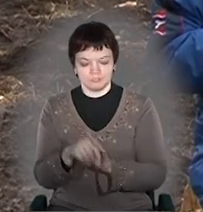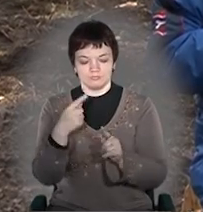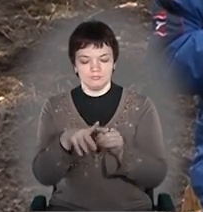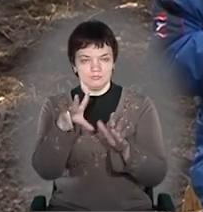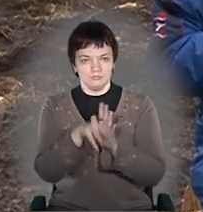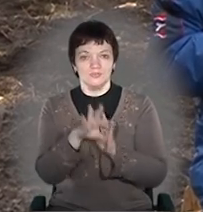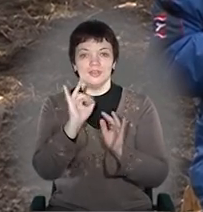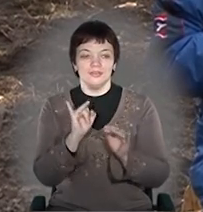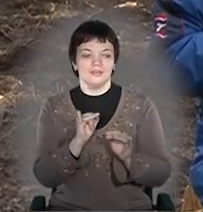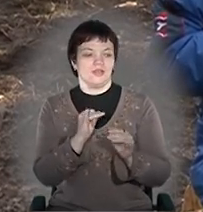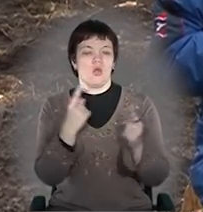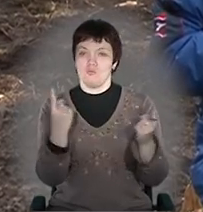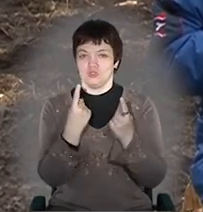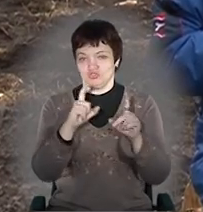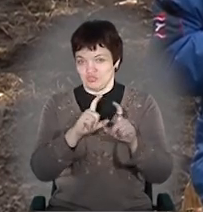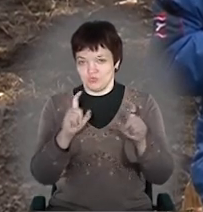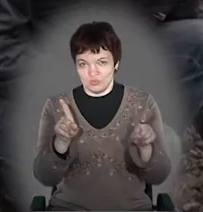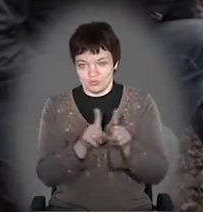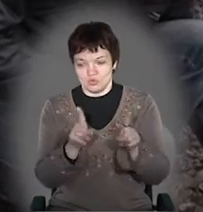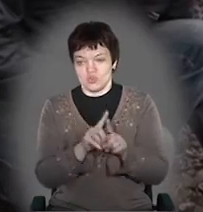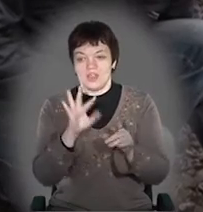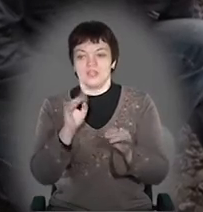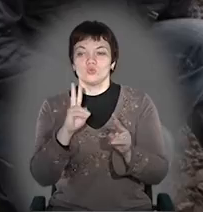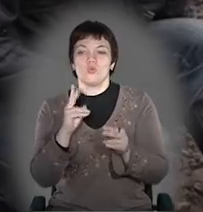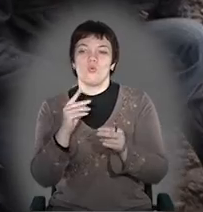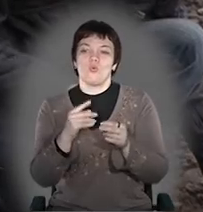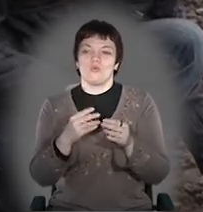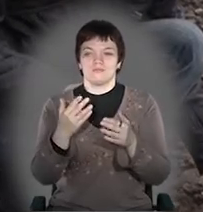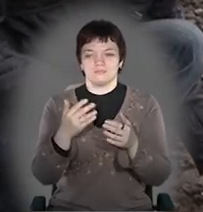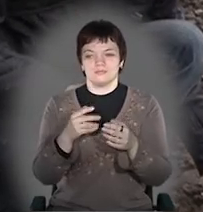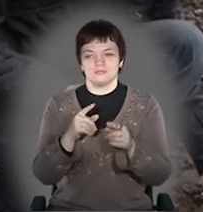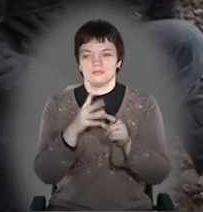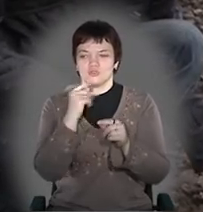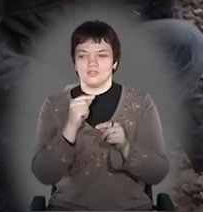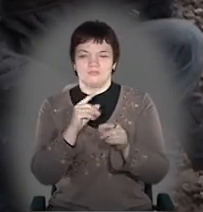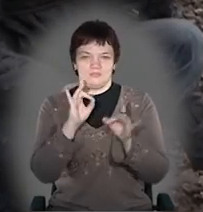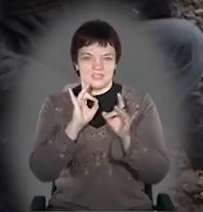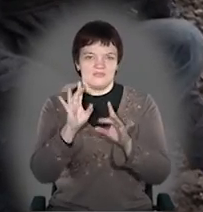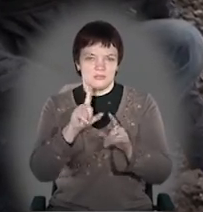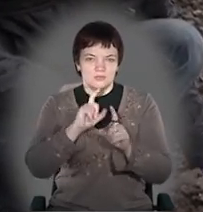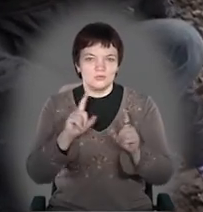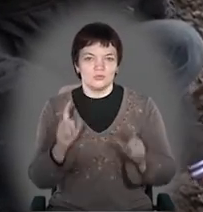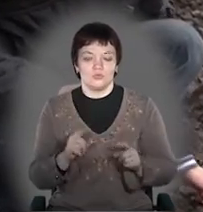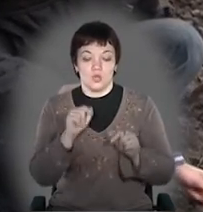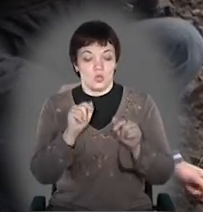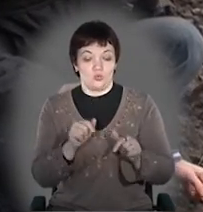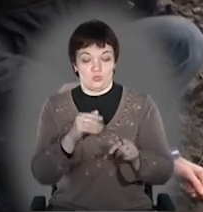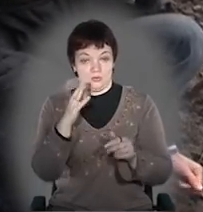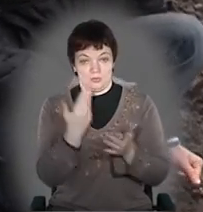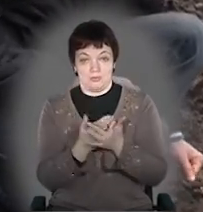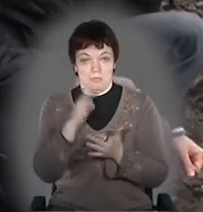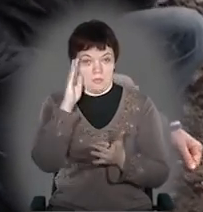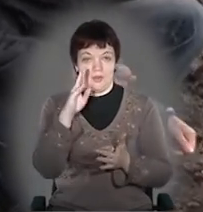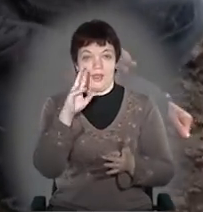неприсоединившиеся независимые личности, такие как, например, Андрей Васюковский. Андрей здесь не случайно, он профессиональный лесник, и